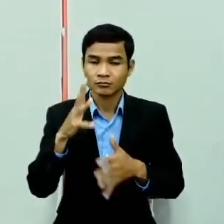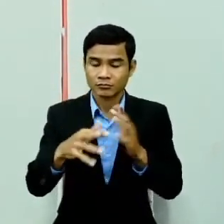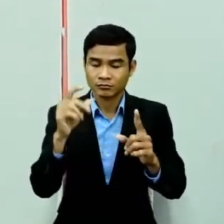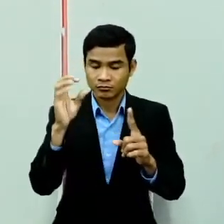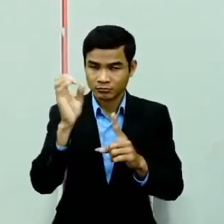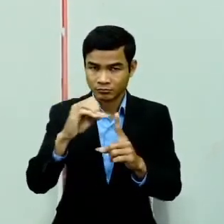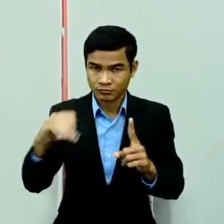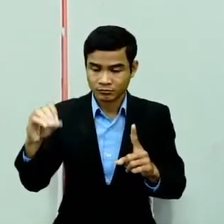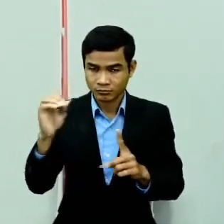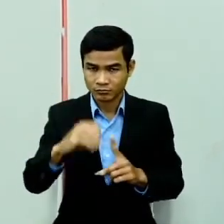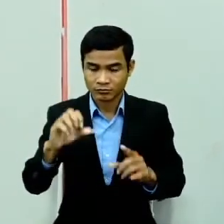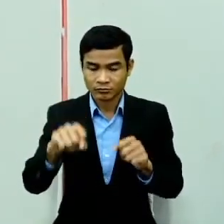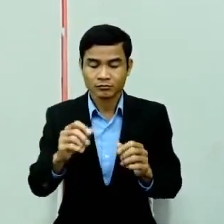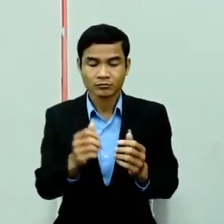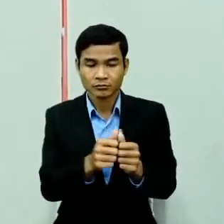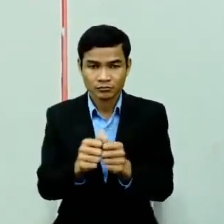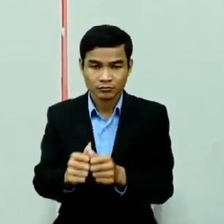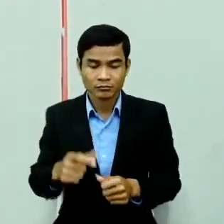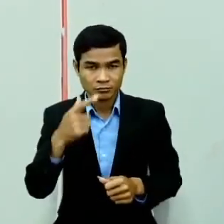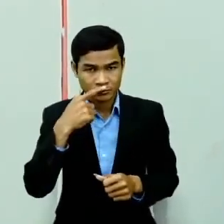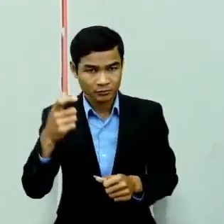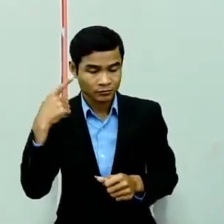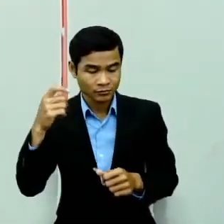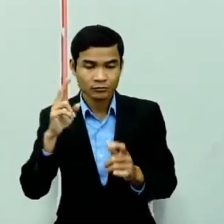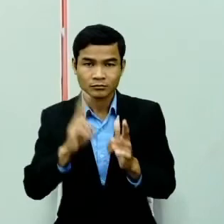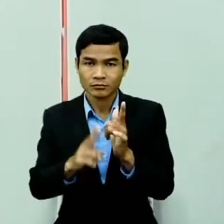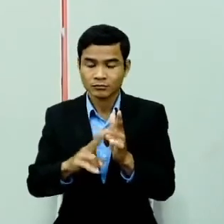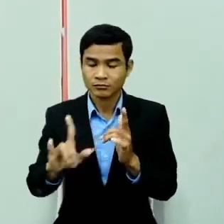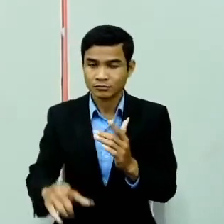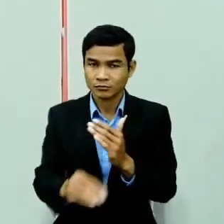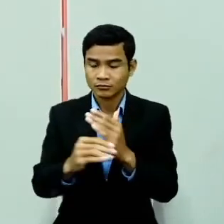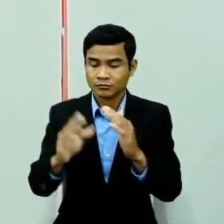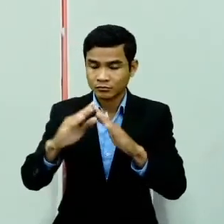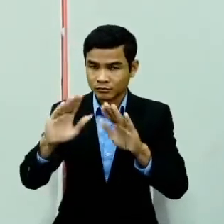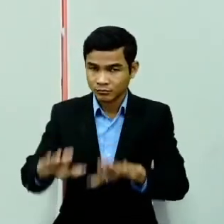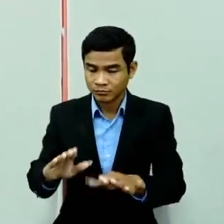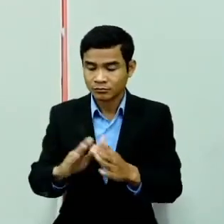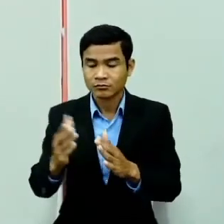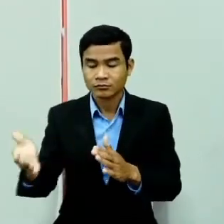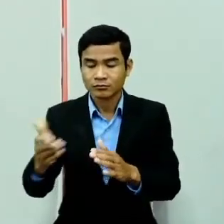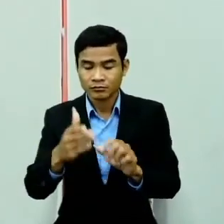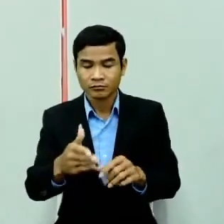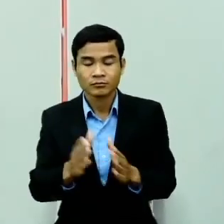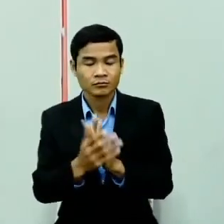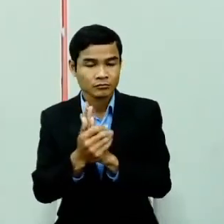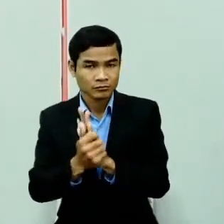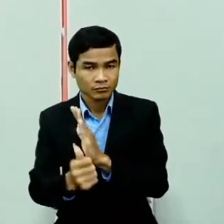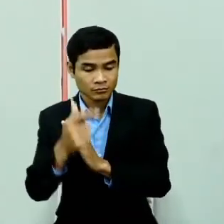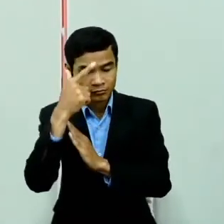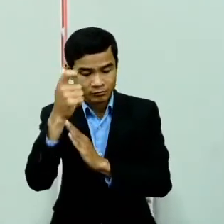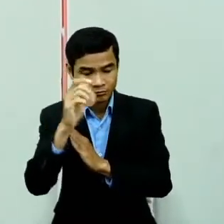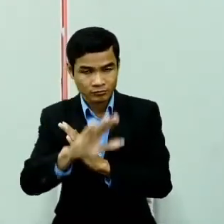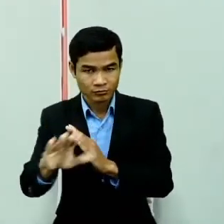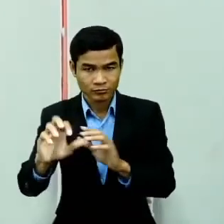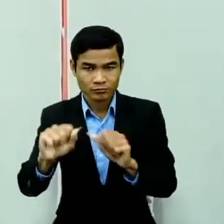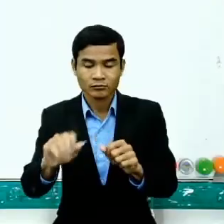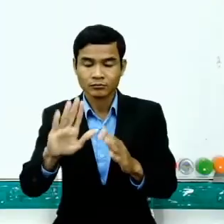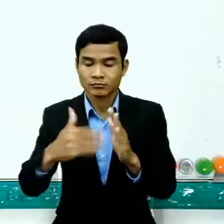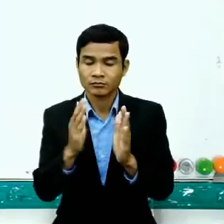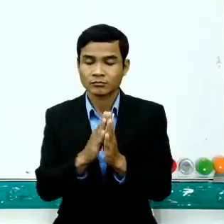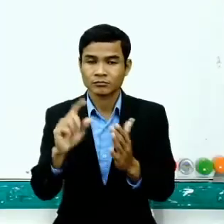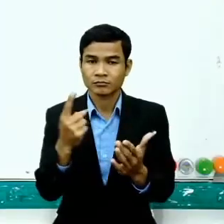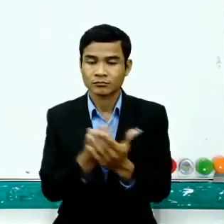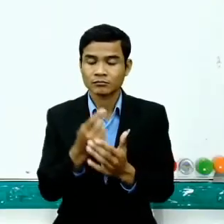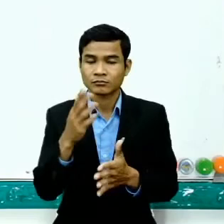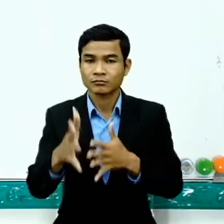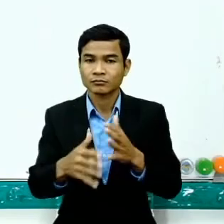bác chà cứ con em chỉ mùi nâng bà mạ được gặp bông bông dương bình thêm tiết nơi tiền đầm bày ở con căn tay bù kè chà ở con đã cho